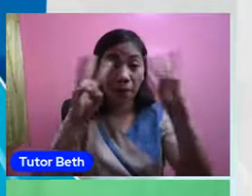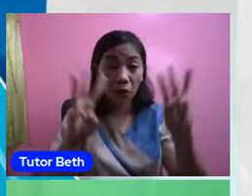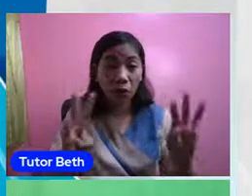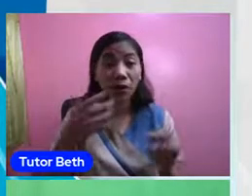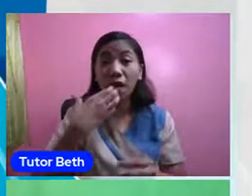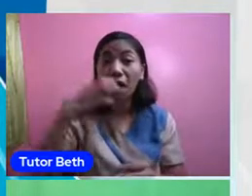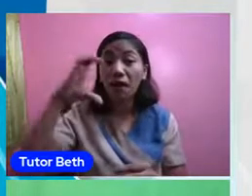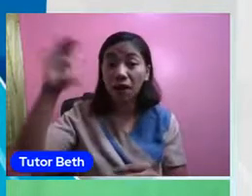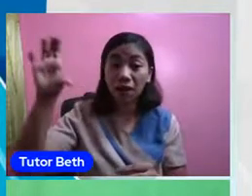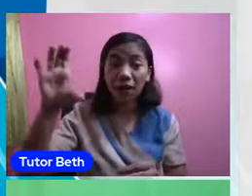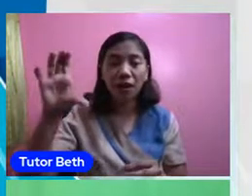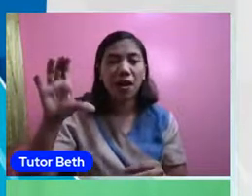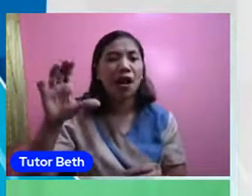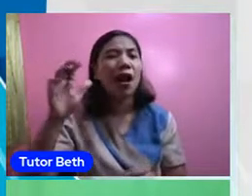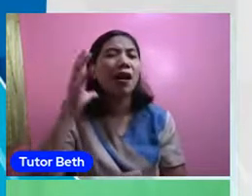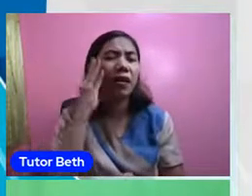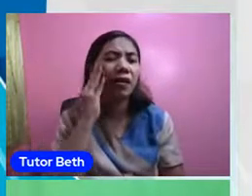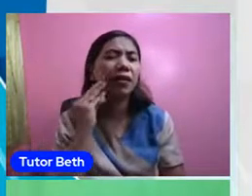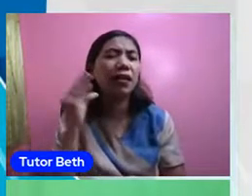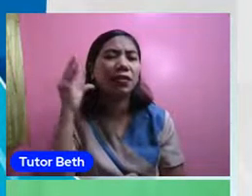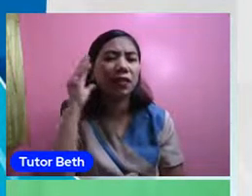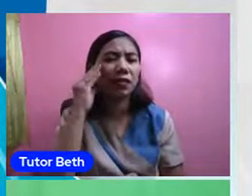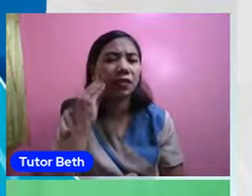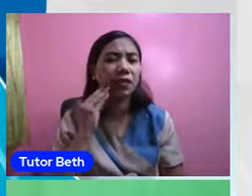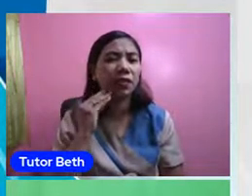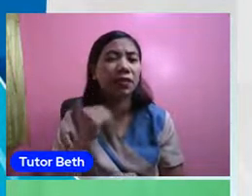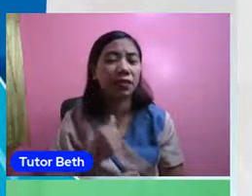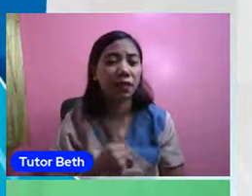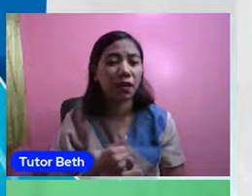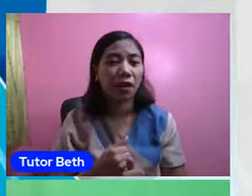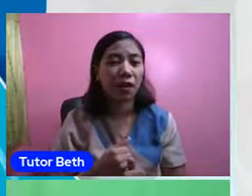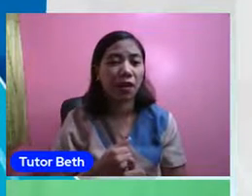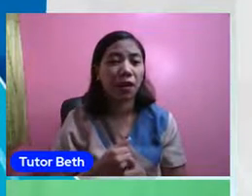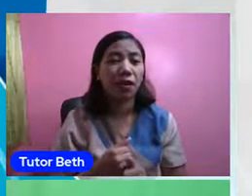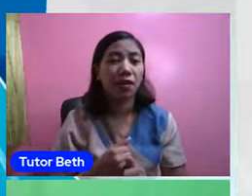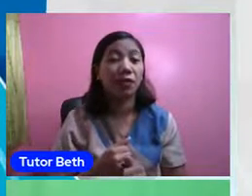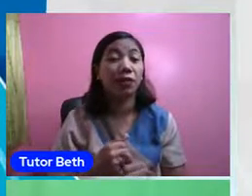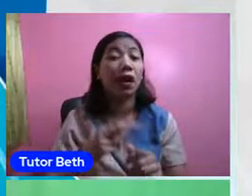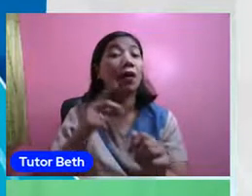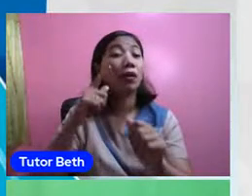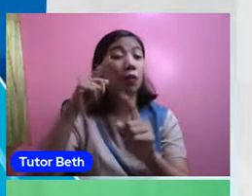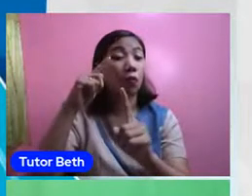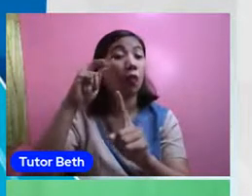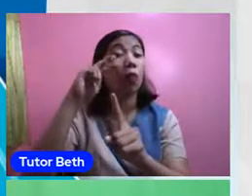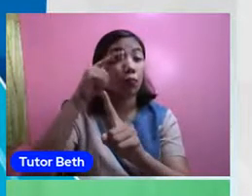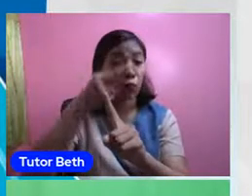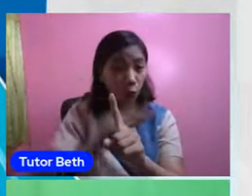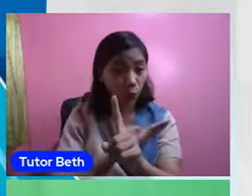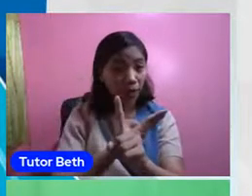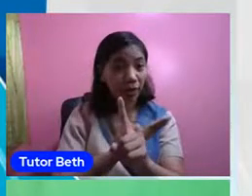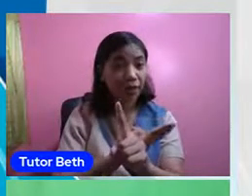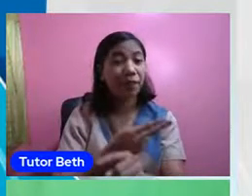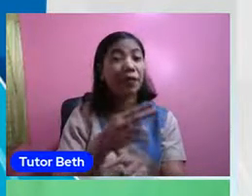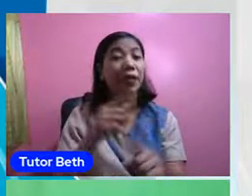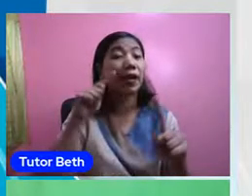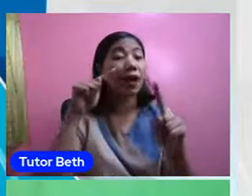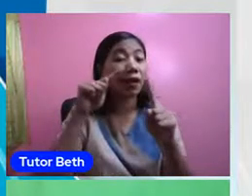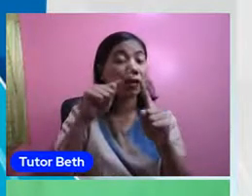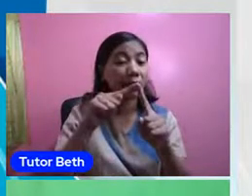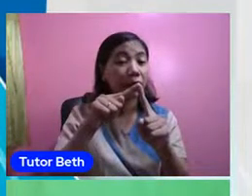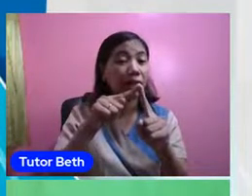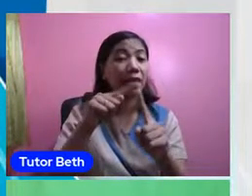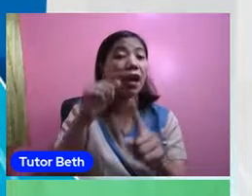ay nararanasan natin sa buwan ng Nobyembre hanggang